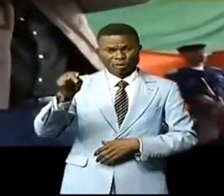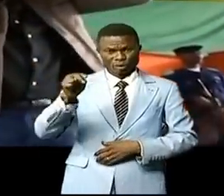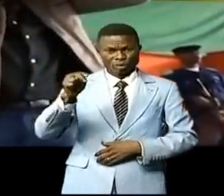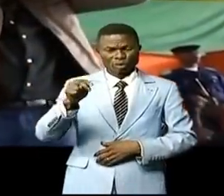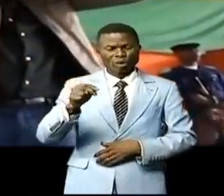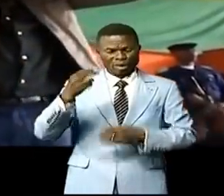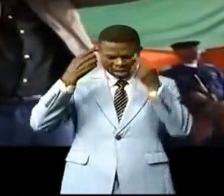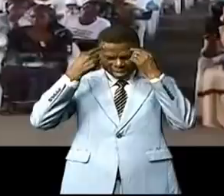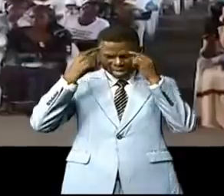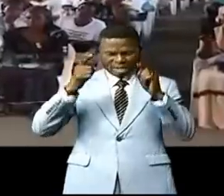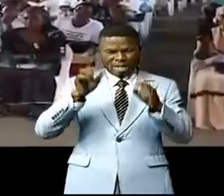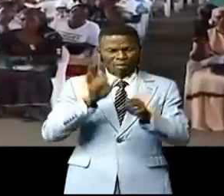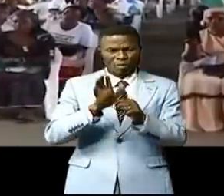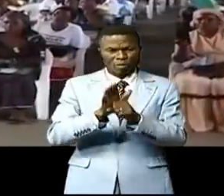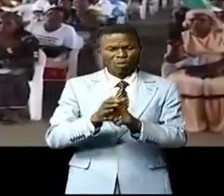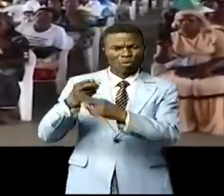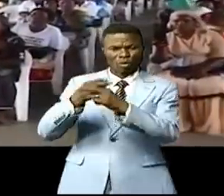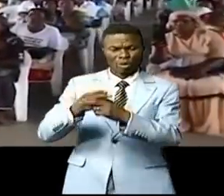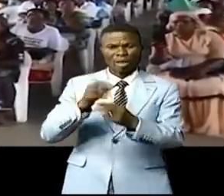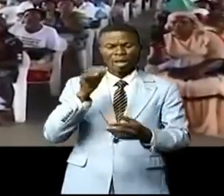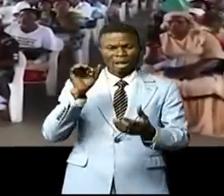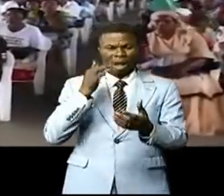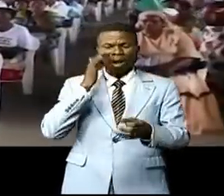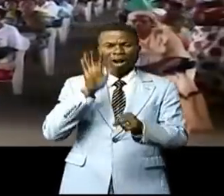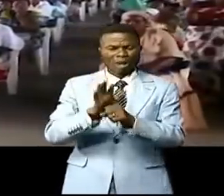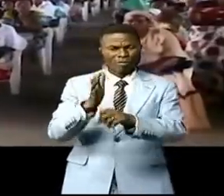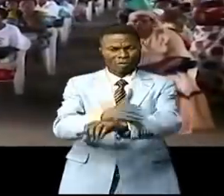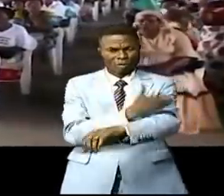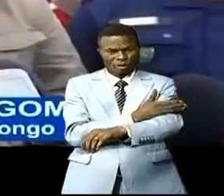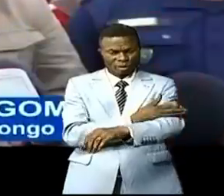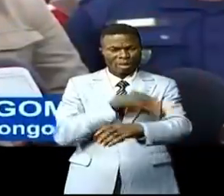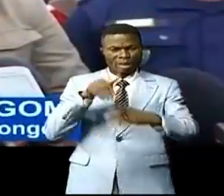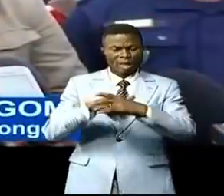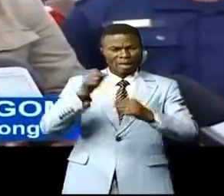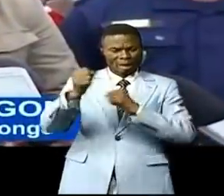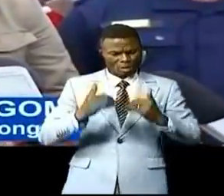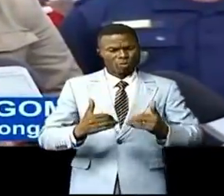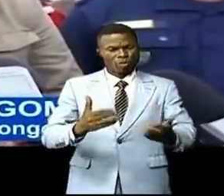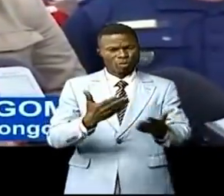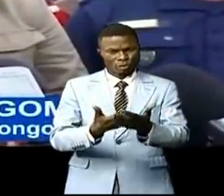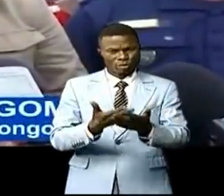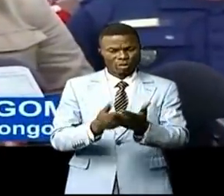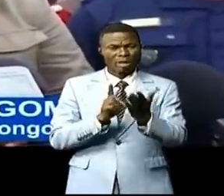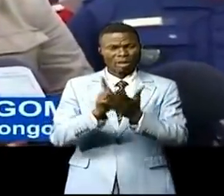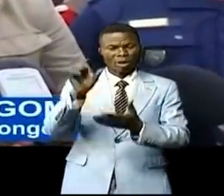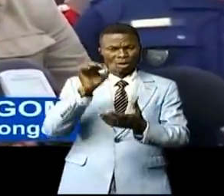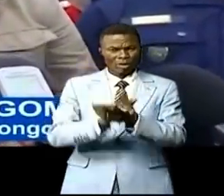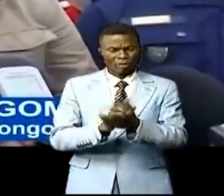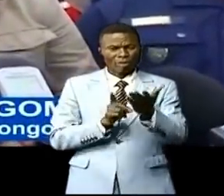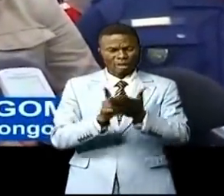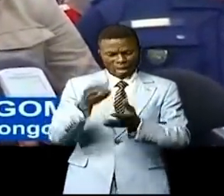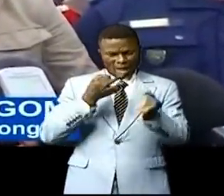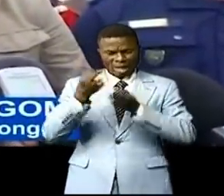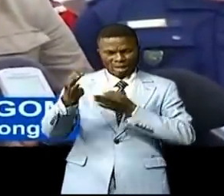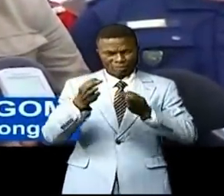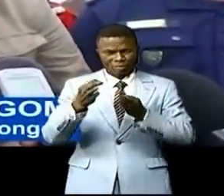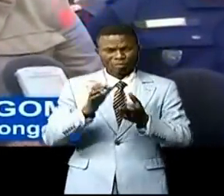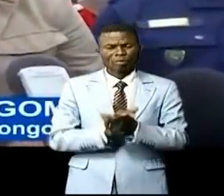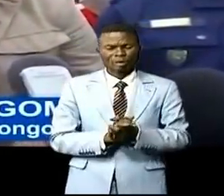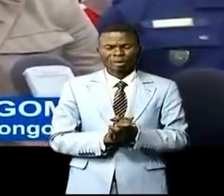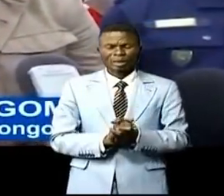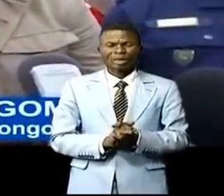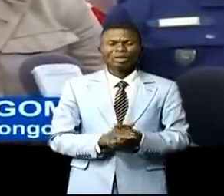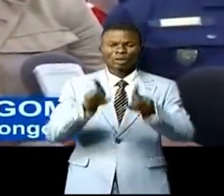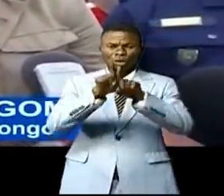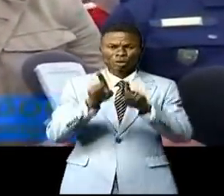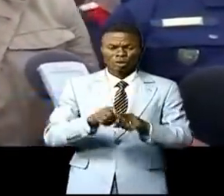un environnement sécurisé pour que la femme progresse dans son combat. Le droit de la femme, le droit de la sécurité est un droit inaliénable. Et